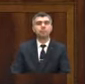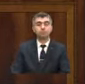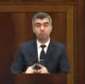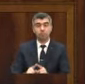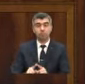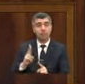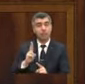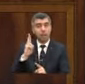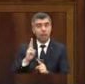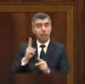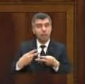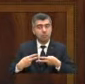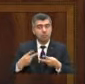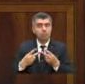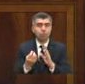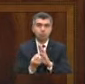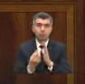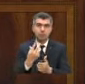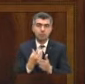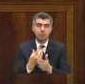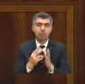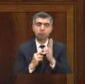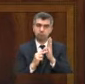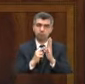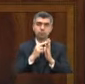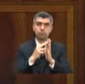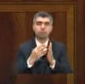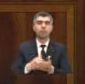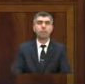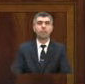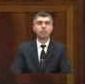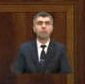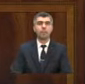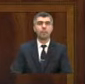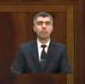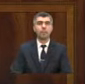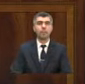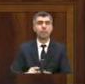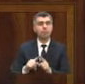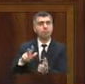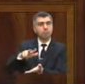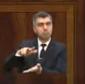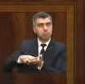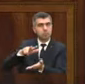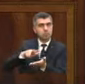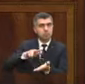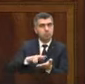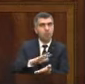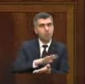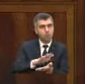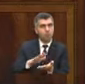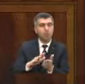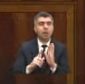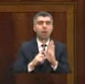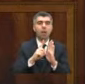الورش وتقدمنا فيه، وكما قلنا صدق على المشروع